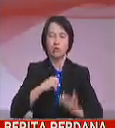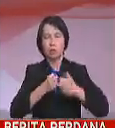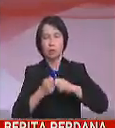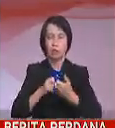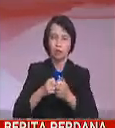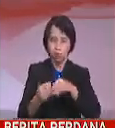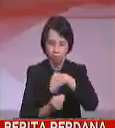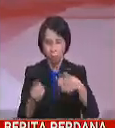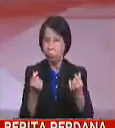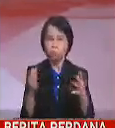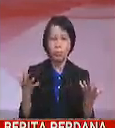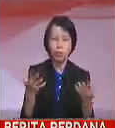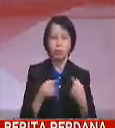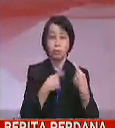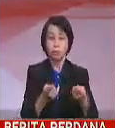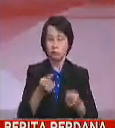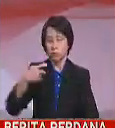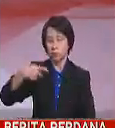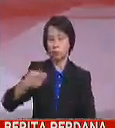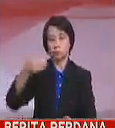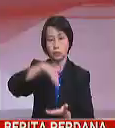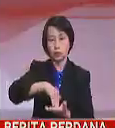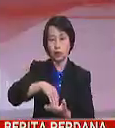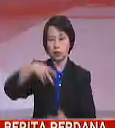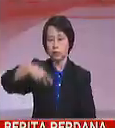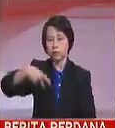masalah aliran tunai sejak pelaksanaan